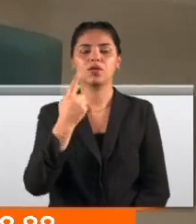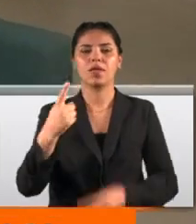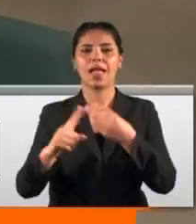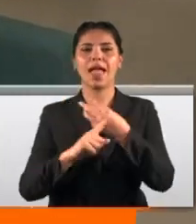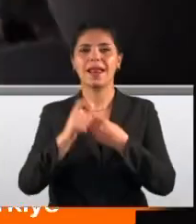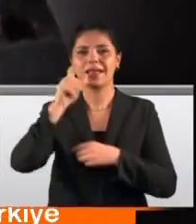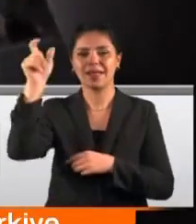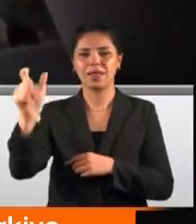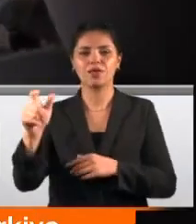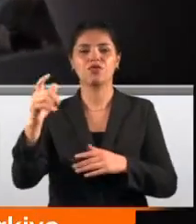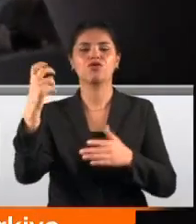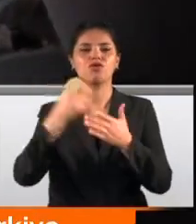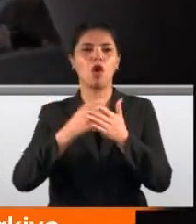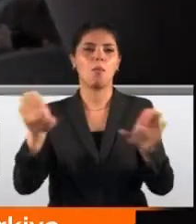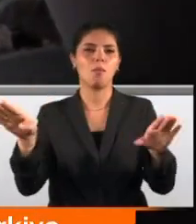camları